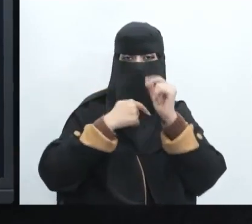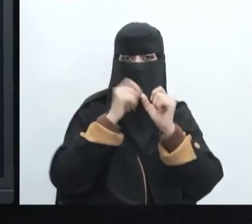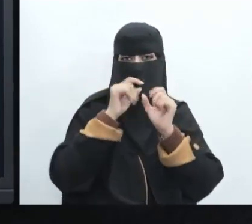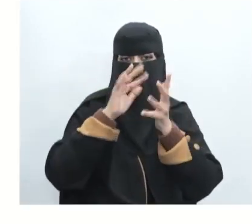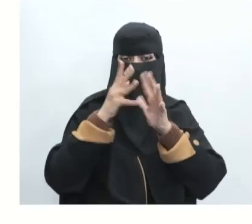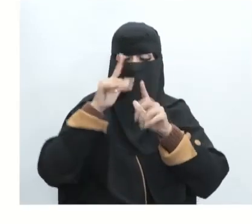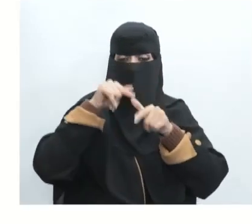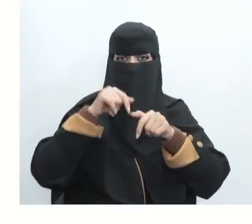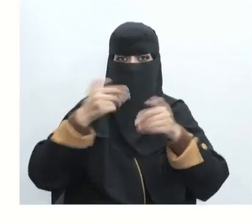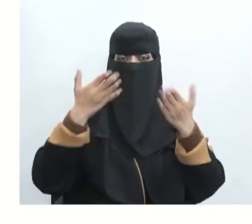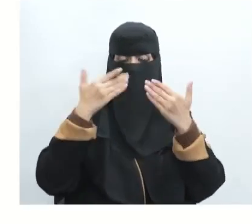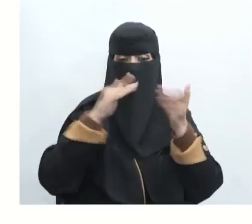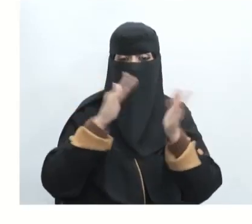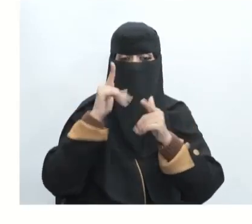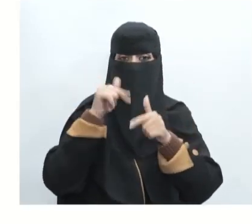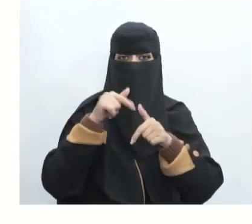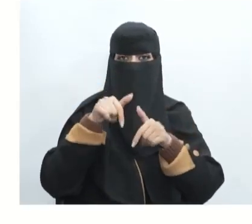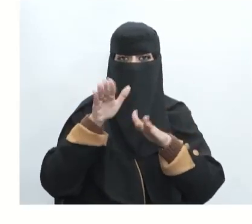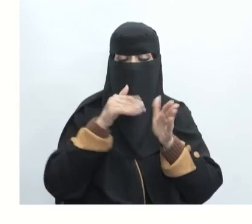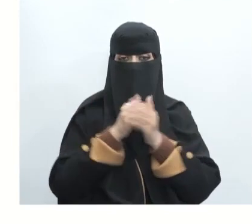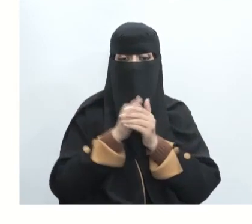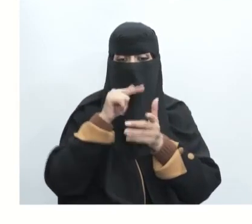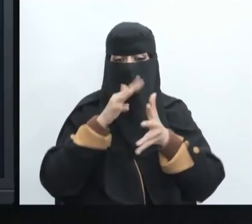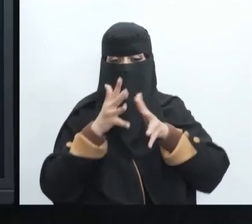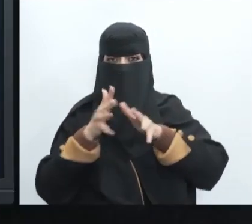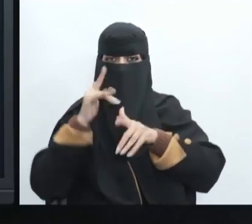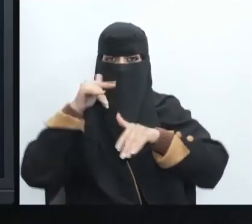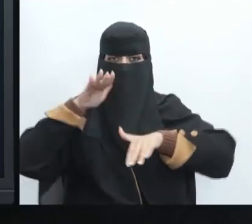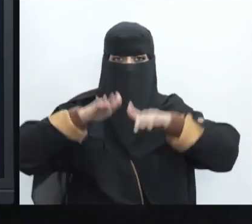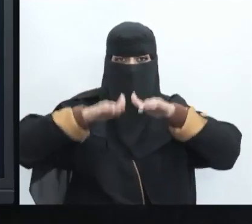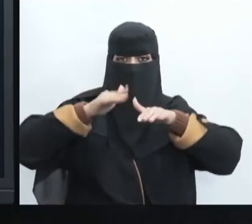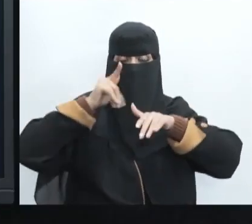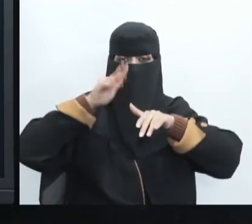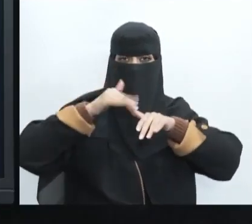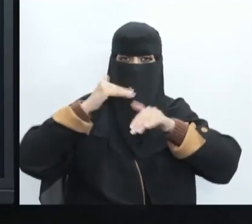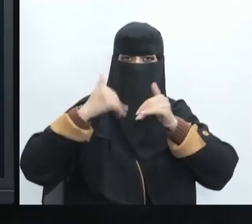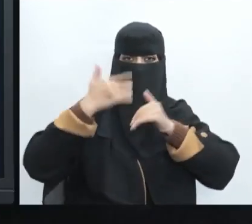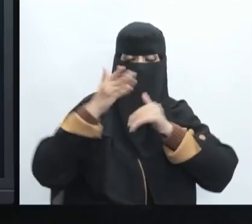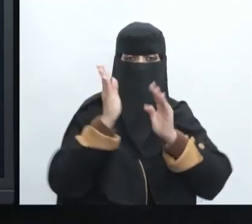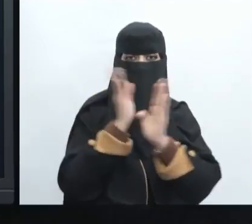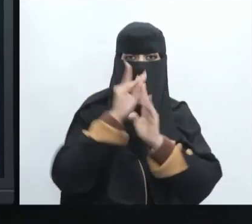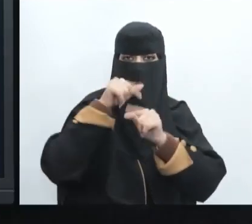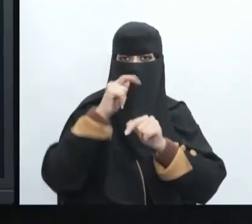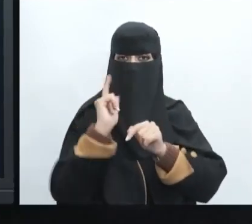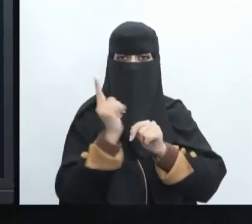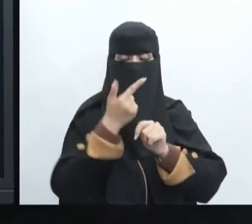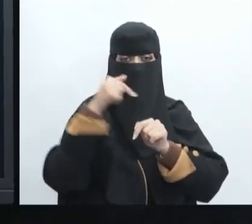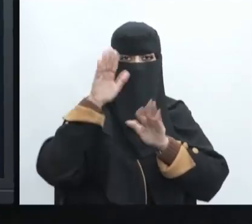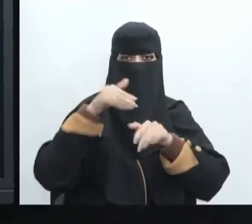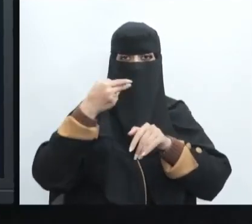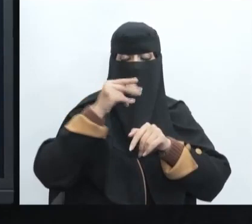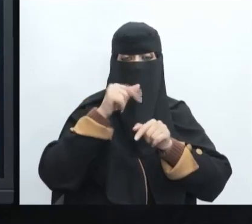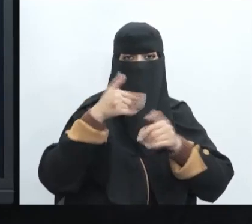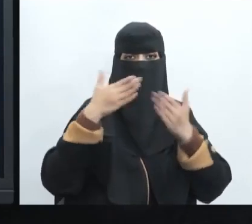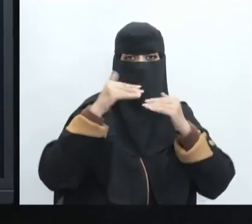ان مناخ اندونيسيا ومناخ اندونيسيا يميلوا الى الاعتدال على عكس ما هو معروف عن